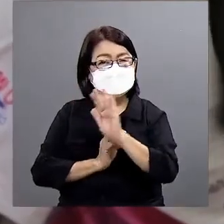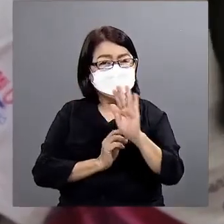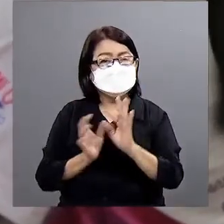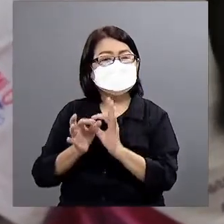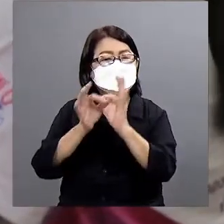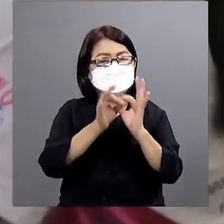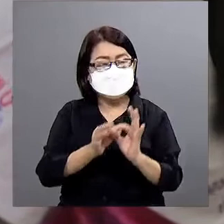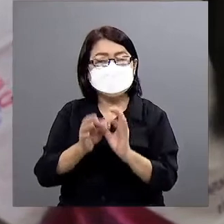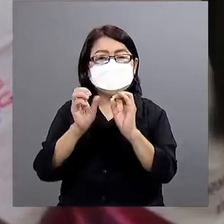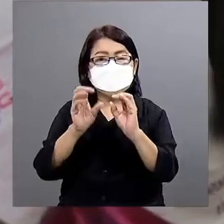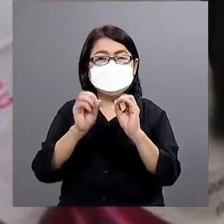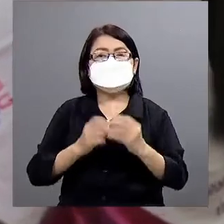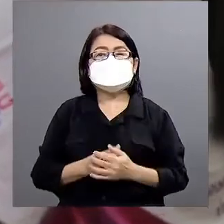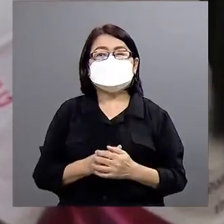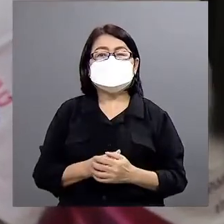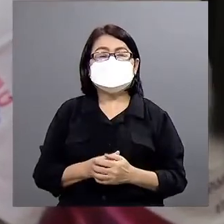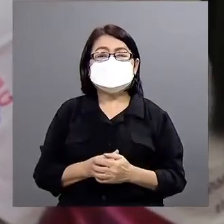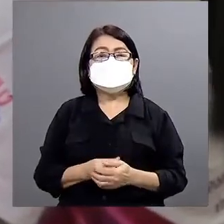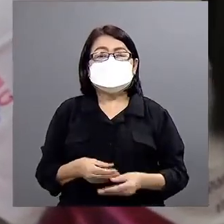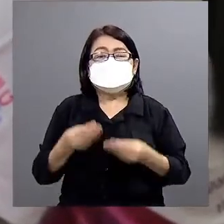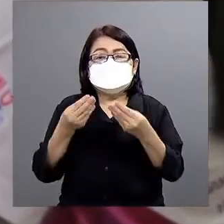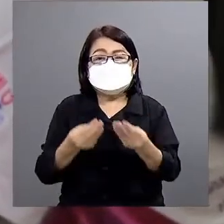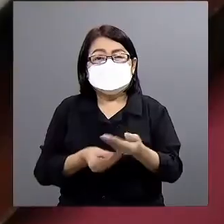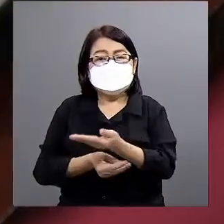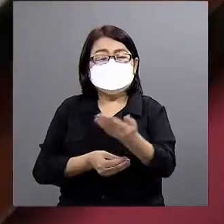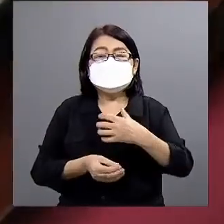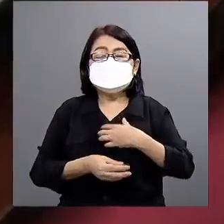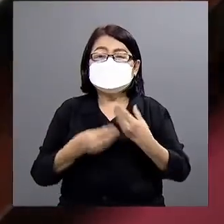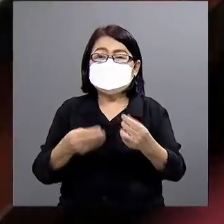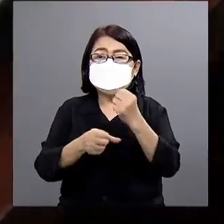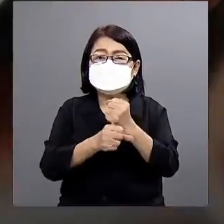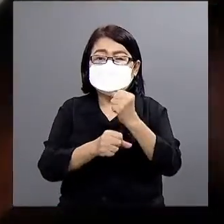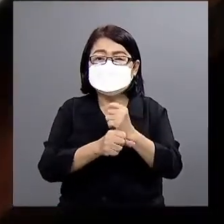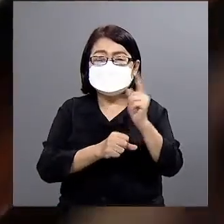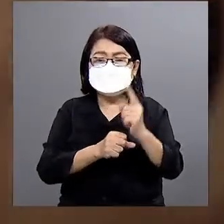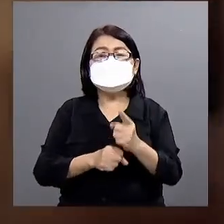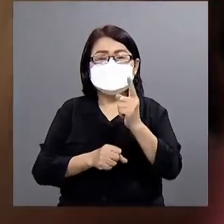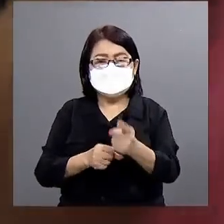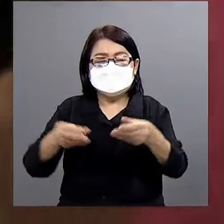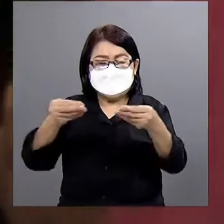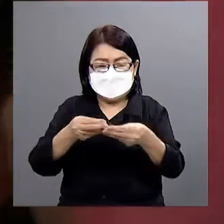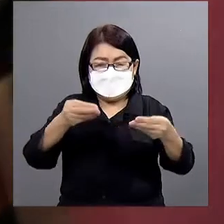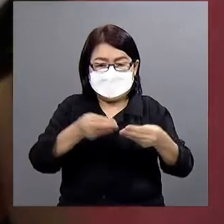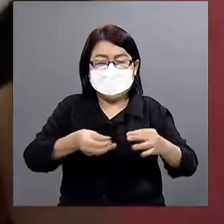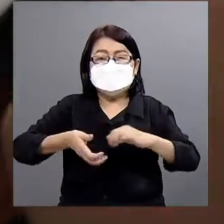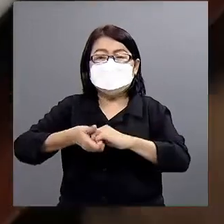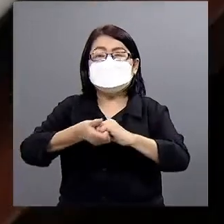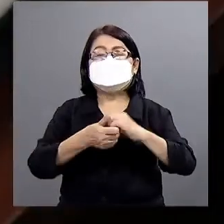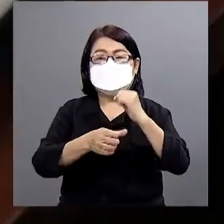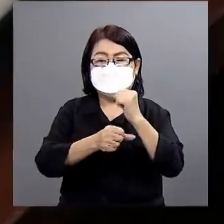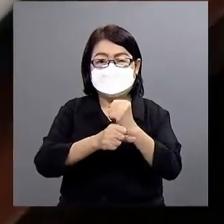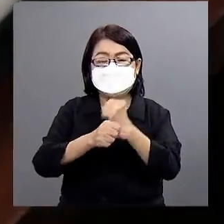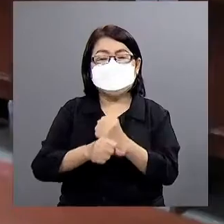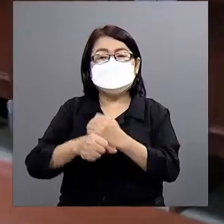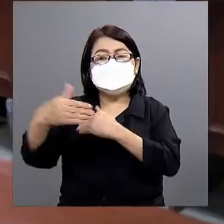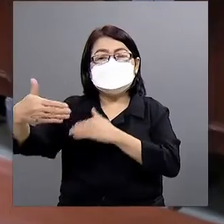อย่างที่เราอยากให้เกิดขึ้นเนี่ยเกิดการแลกเปลี่ยน กันช่วยกันคนละไม้คนละมือห้องสมุดผู้ปกครองในชุมช